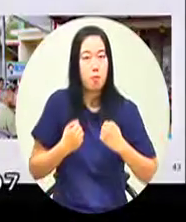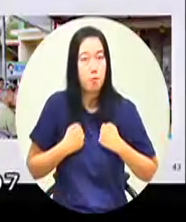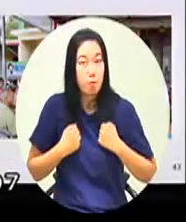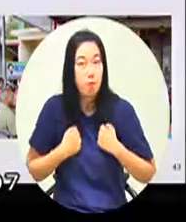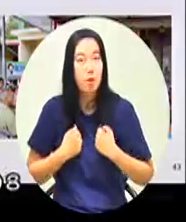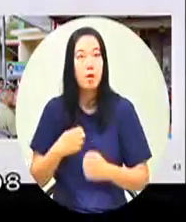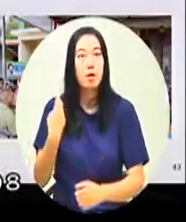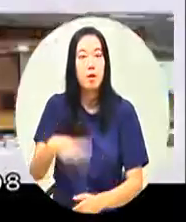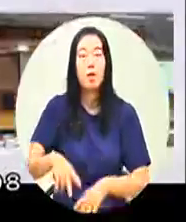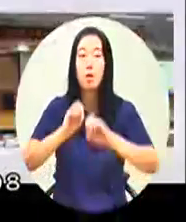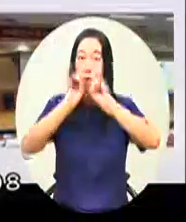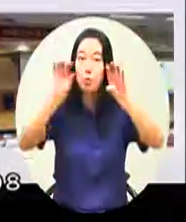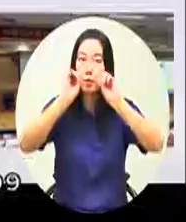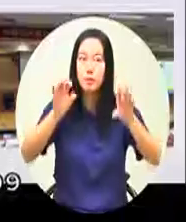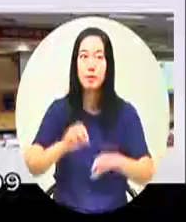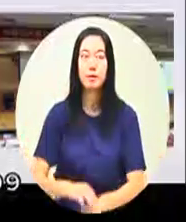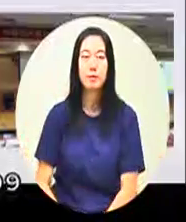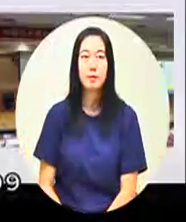灾宣导。